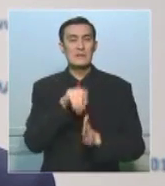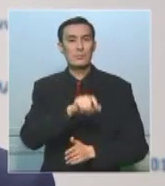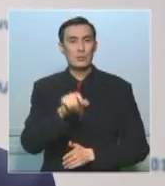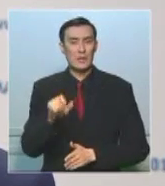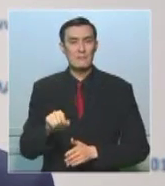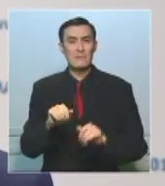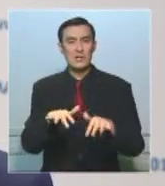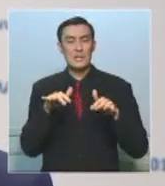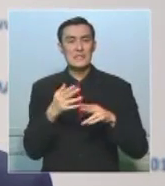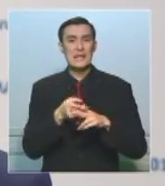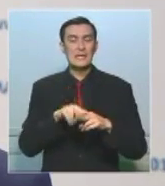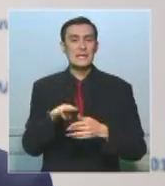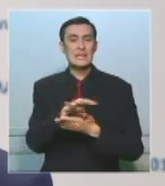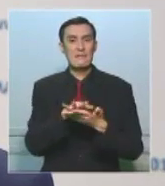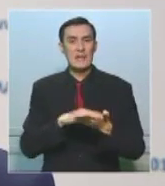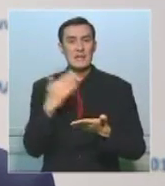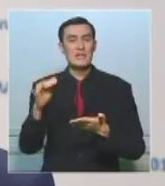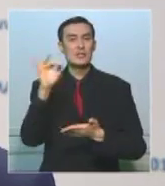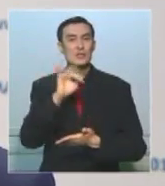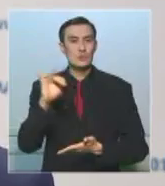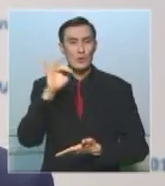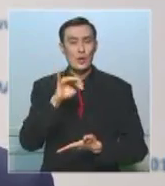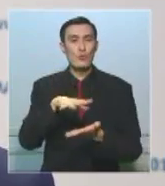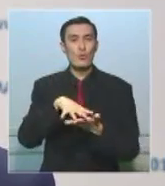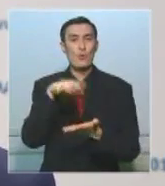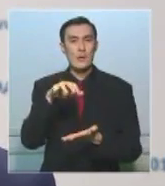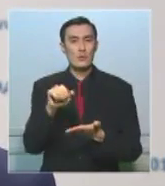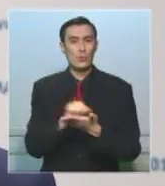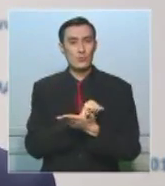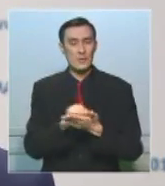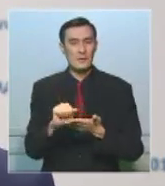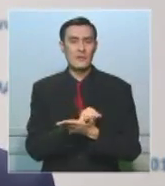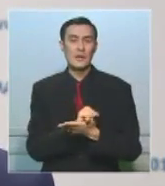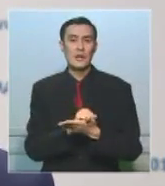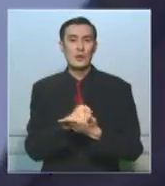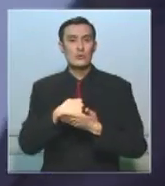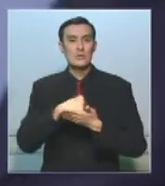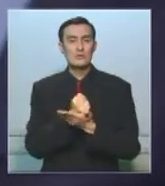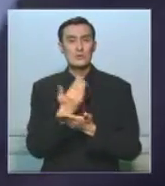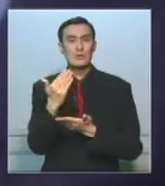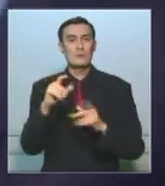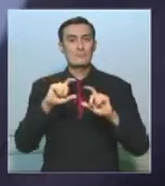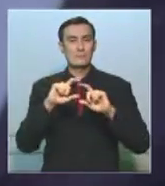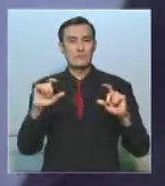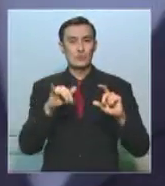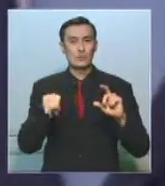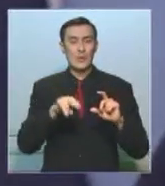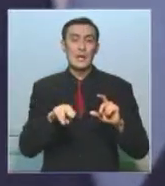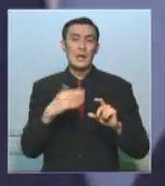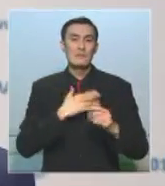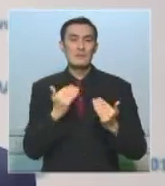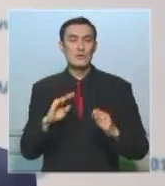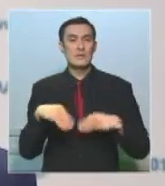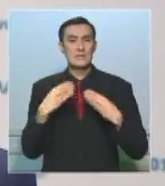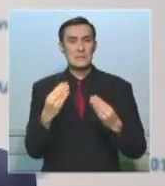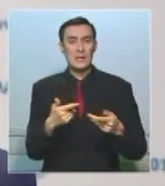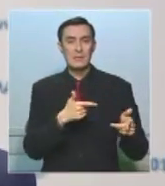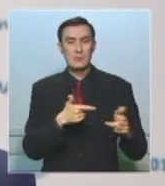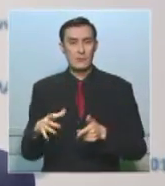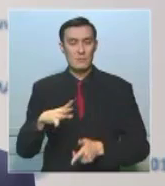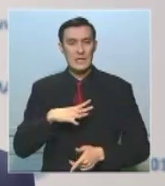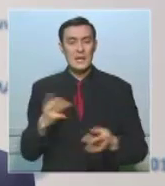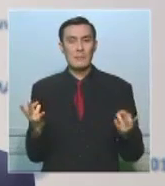в частности, заявления, биографические данные, копии документов, удостоверяющих личность. Сегодня мы сдали